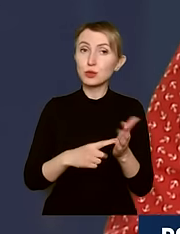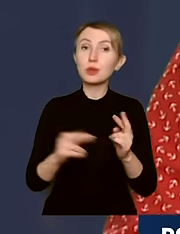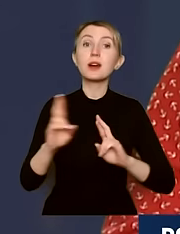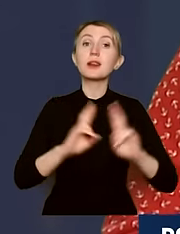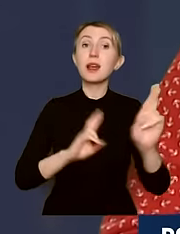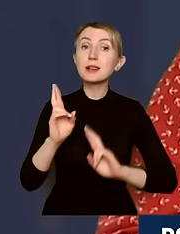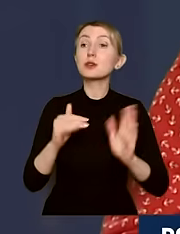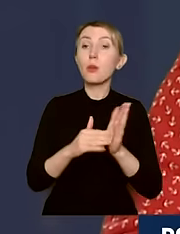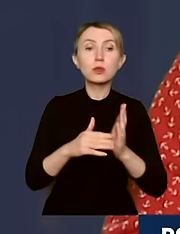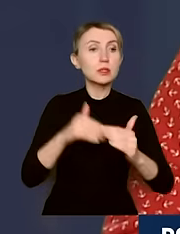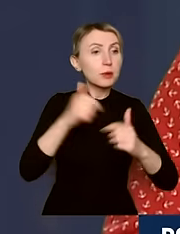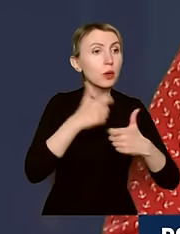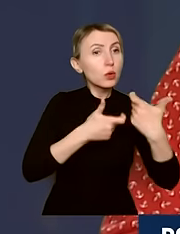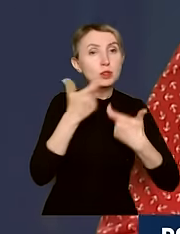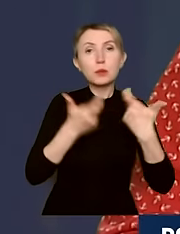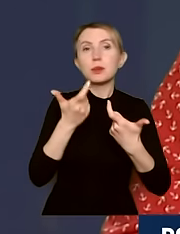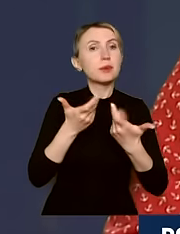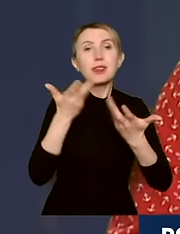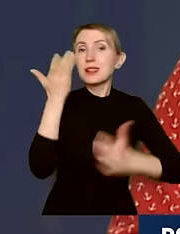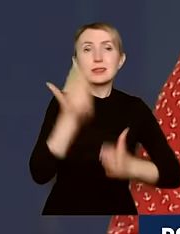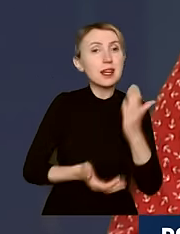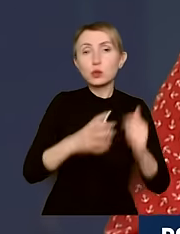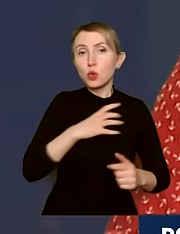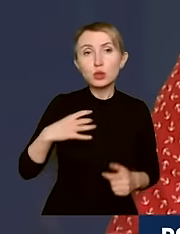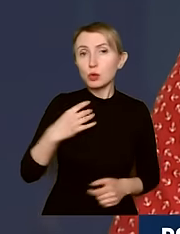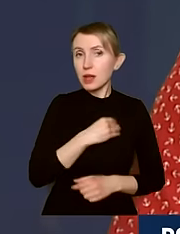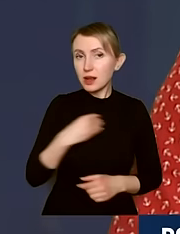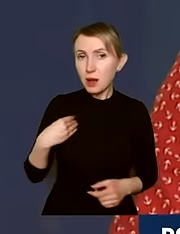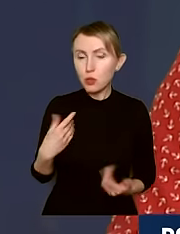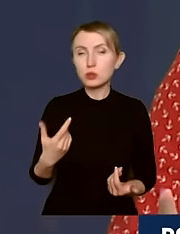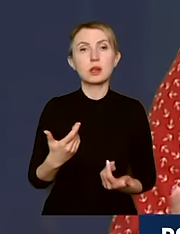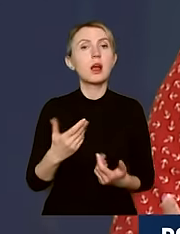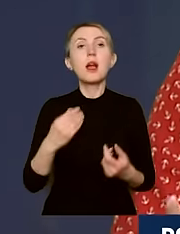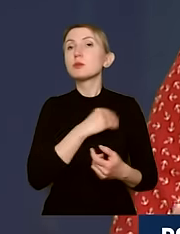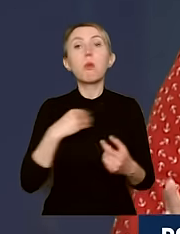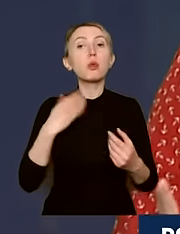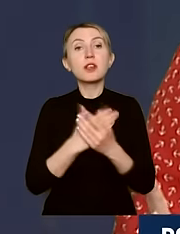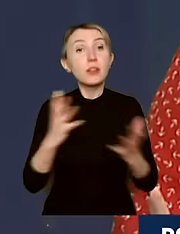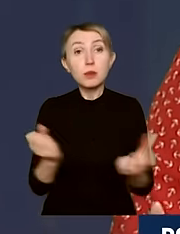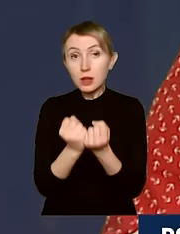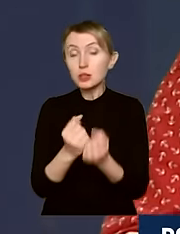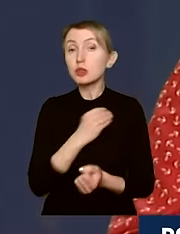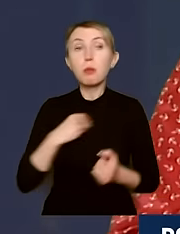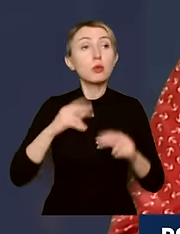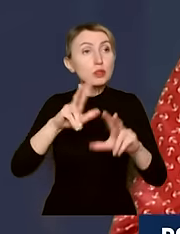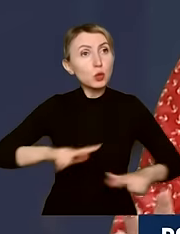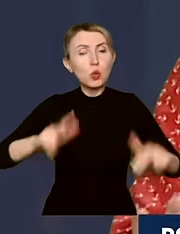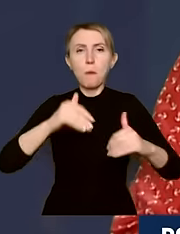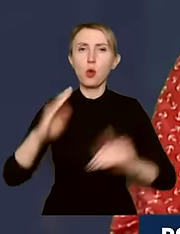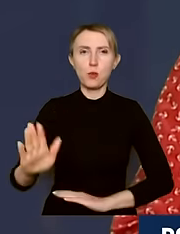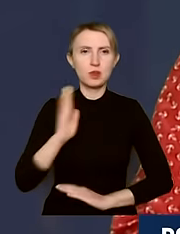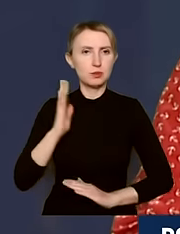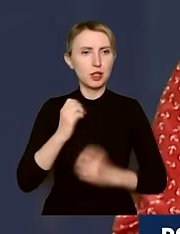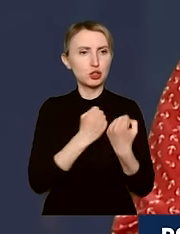potrzebne po to, żeby nie zawaliła się gospodarka, polska gospodarka, żeby nie upadały polskie firmy i żeby polskie rodziny też mogły bezpiecznie przetrwać,